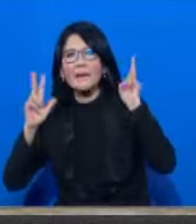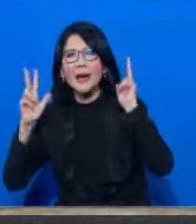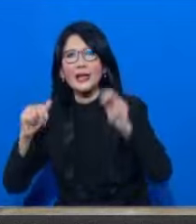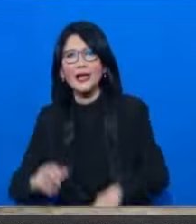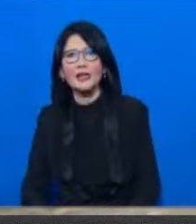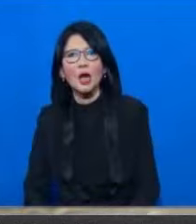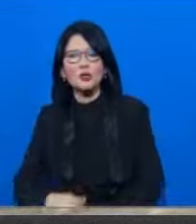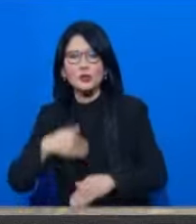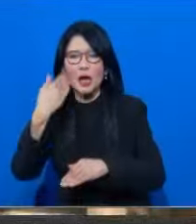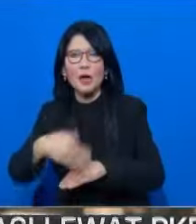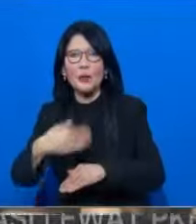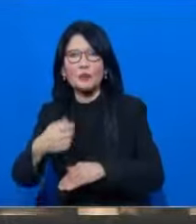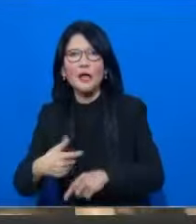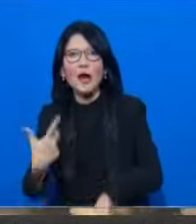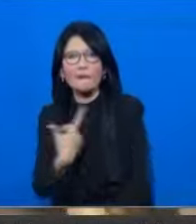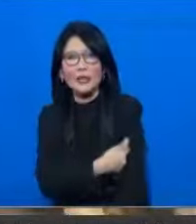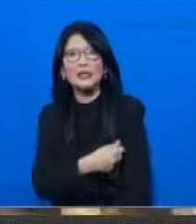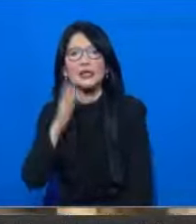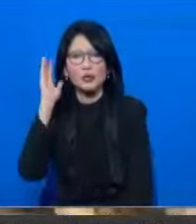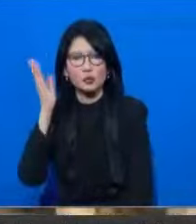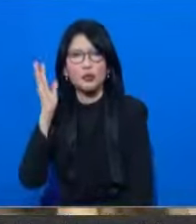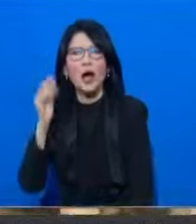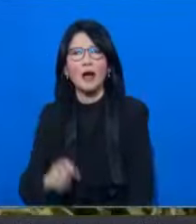tahapan pengujian dan vaksinasi dari Dinas